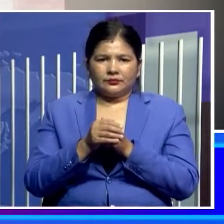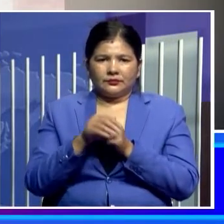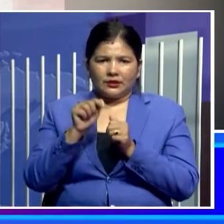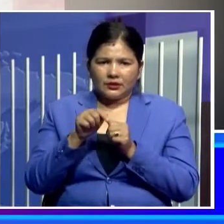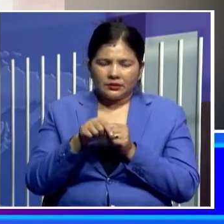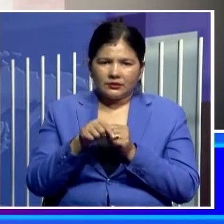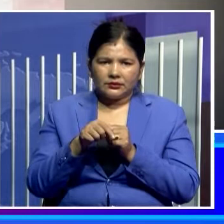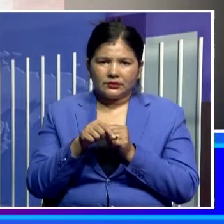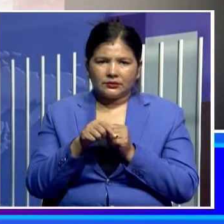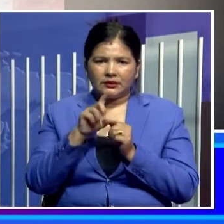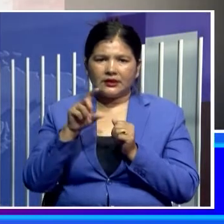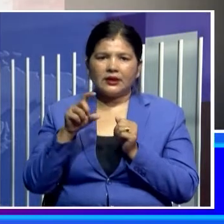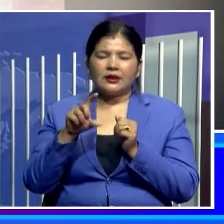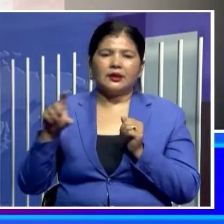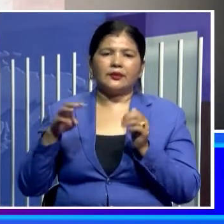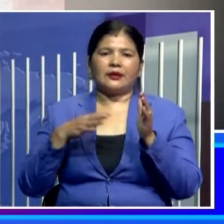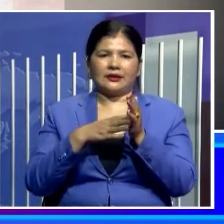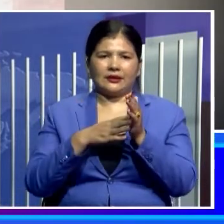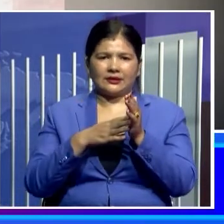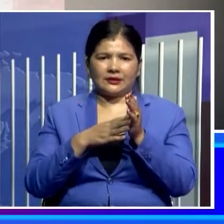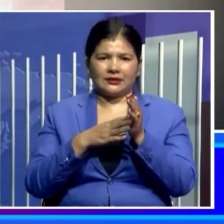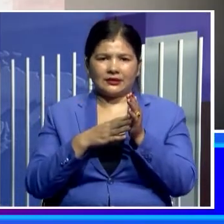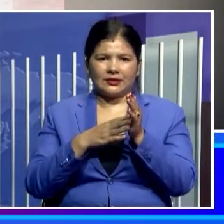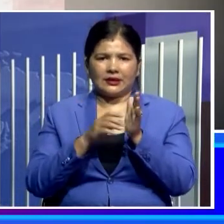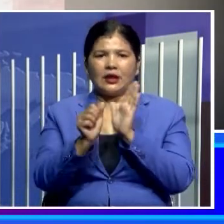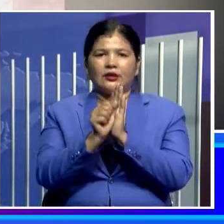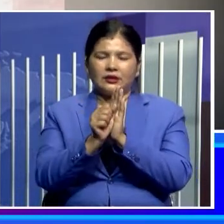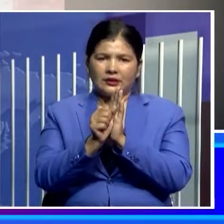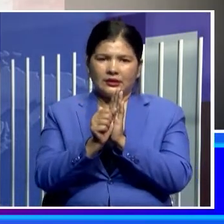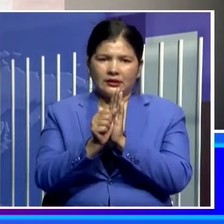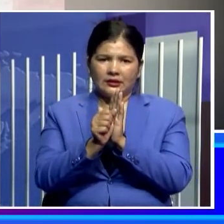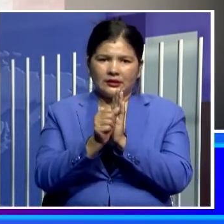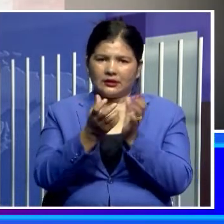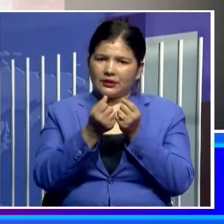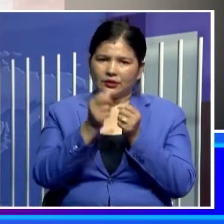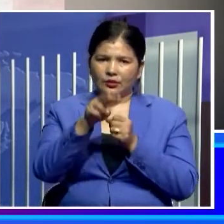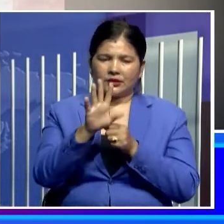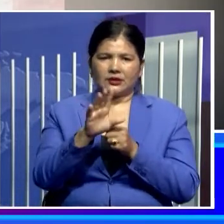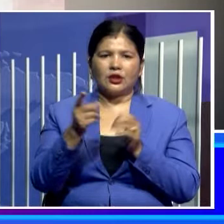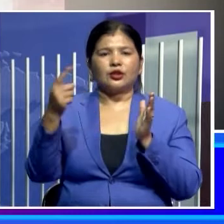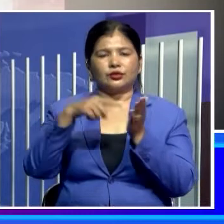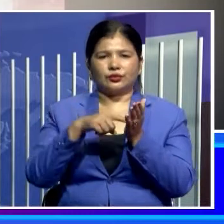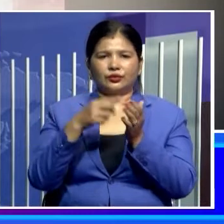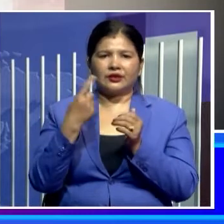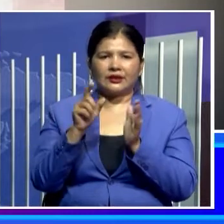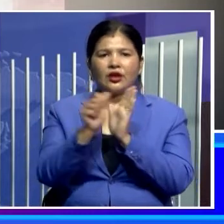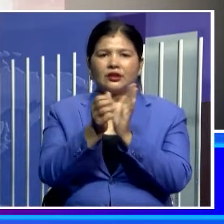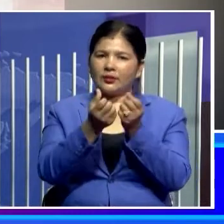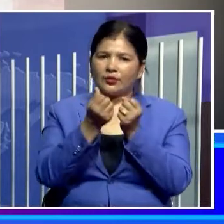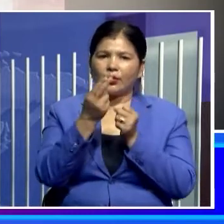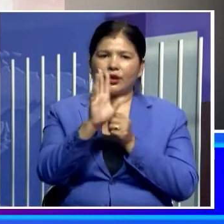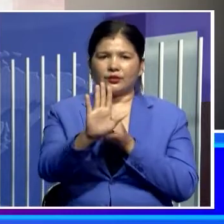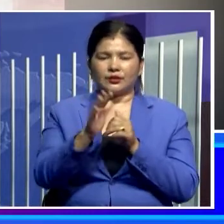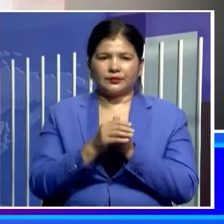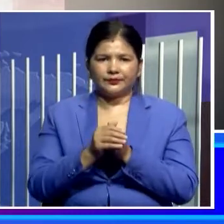अहिले नेपाली काङ्ग्रेसका उम्मेदवार खेलराज पाण्डेको अग्रता लिइरहेको अवस्था छ। उहाँले सुरुदेखि नै अग्रता हासिल गरिराख्नु भएको